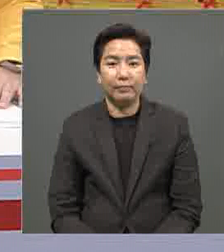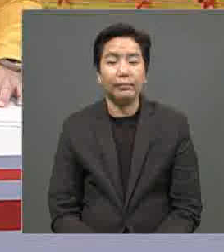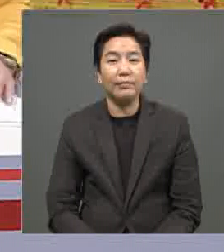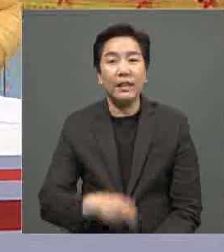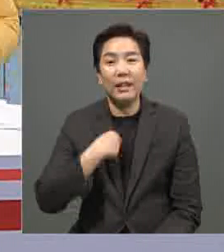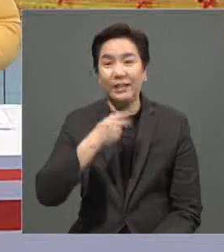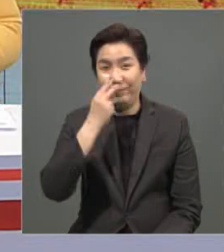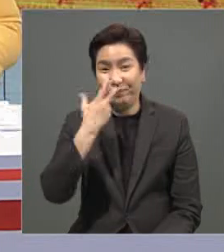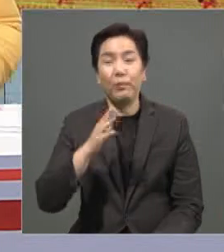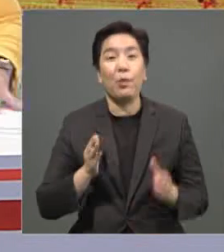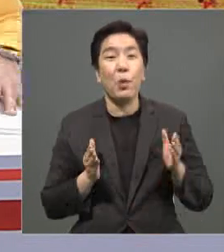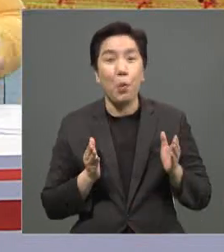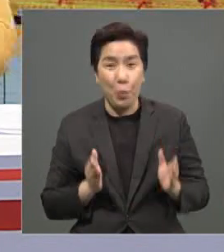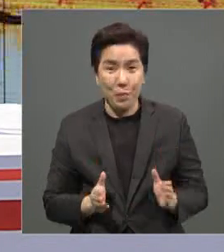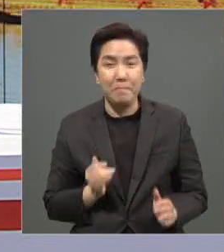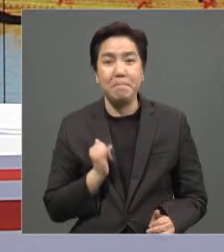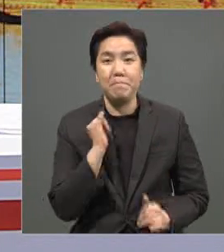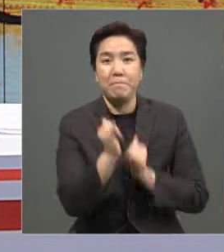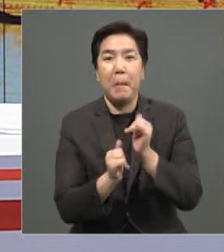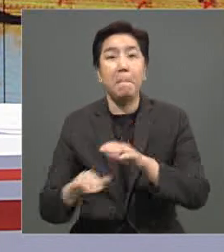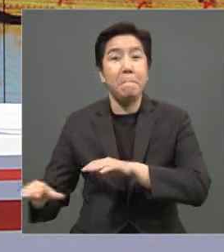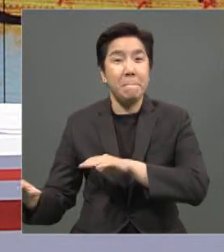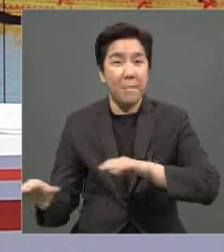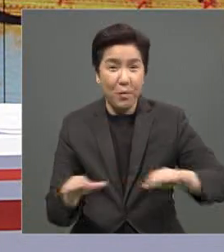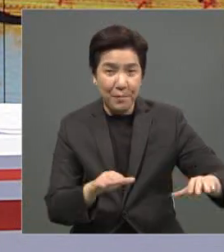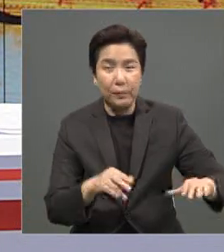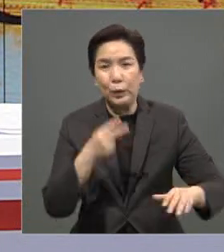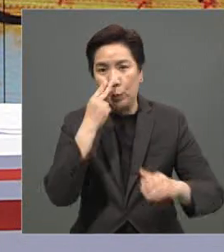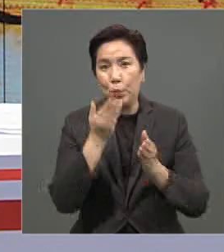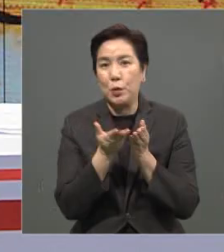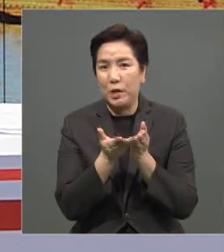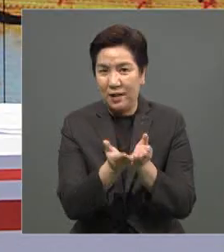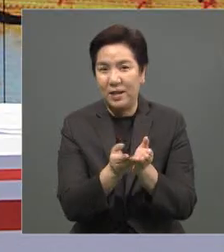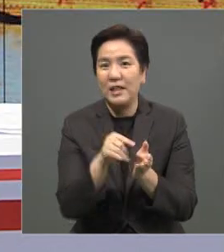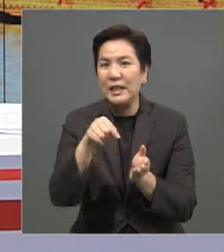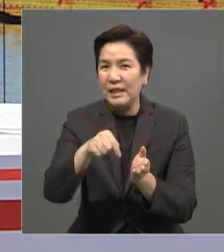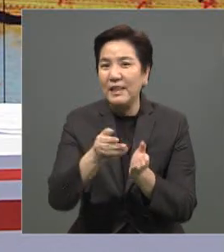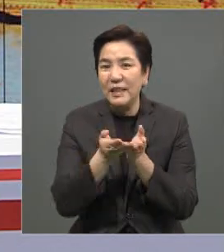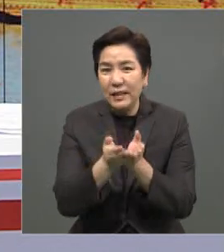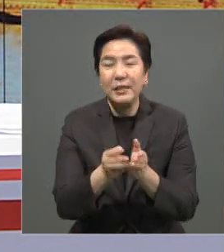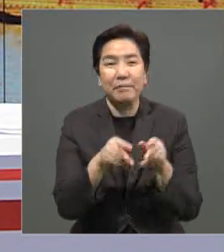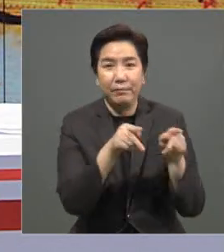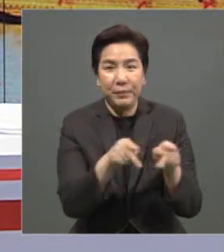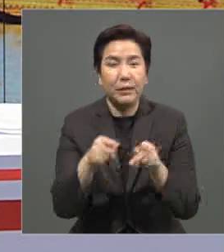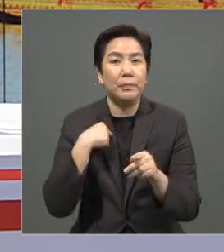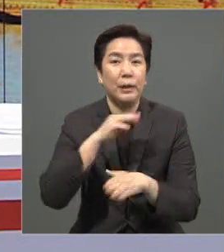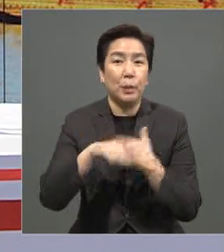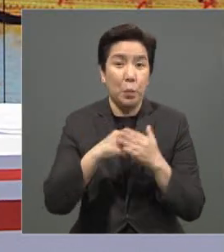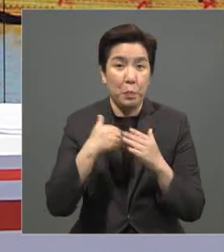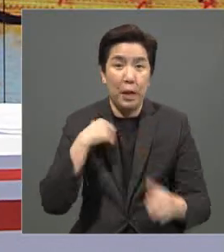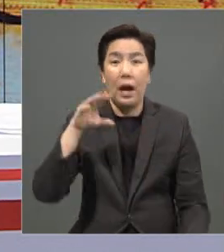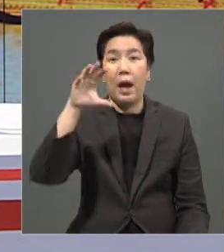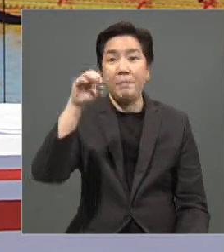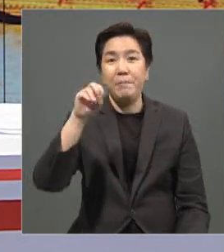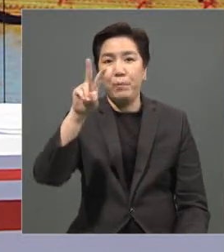เราได้เห็นความพร้อมของคนที่จะไปรอชมกันแล้วไปดูความพร้อมของขบวนเรือกันบ้างครับขบวนเรือในพระราชพิธีมีทั้งสิ้น52ล